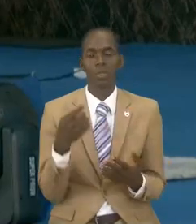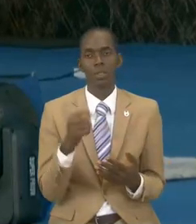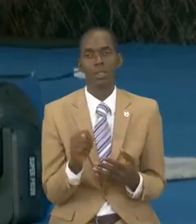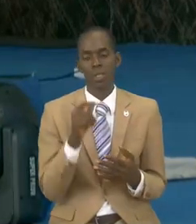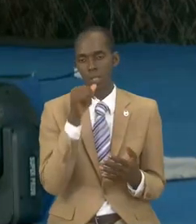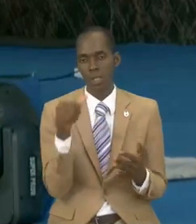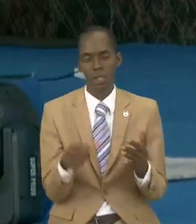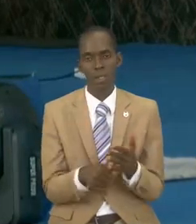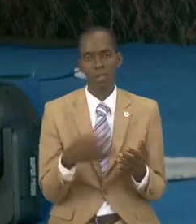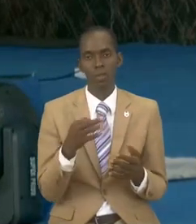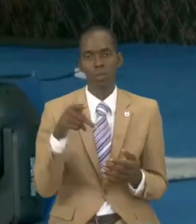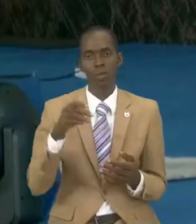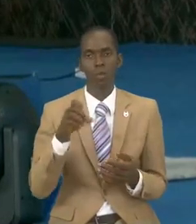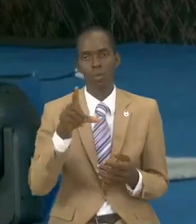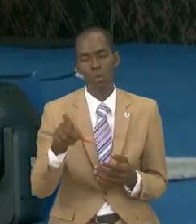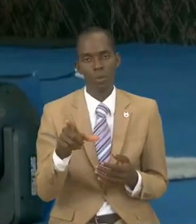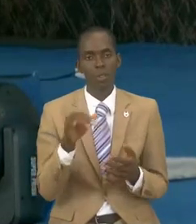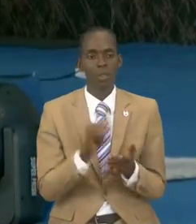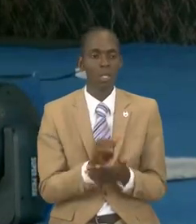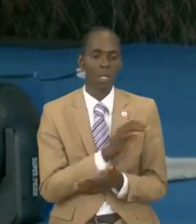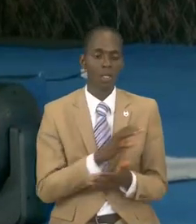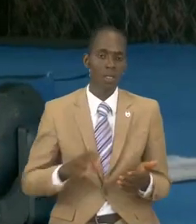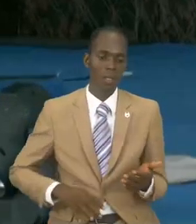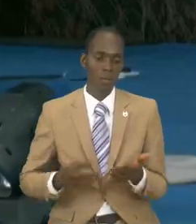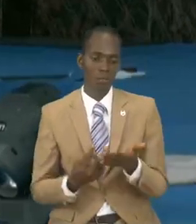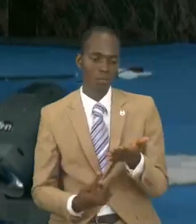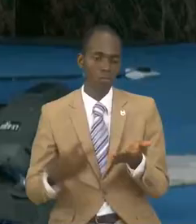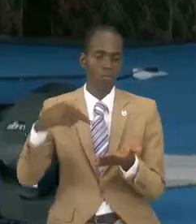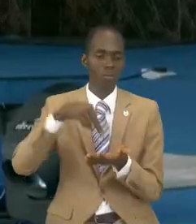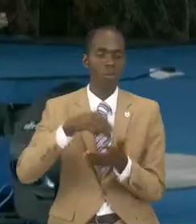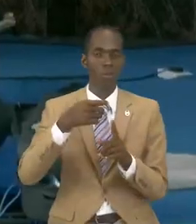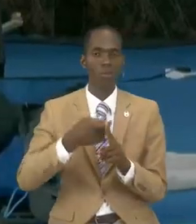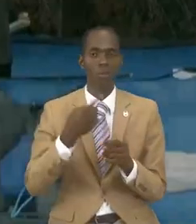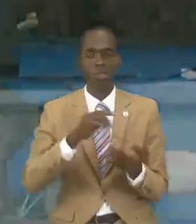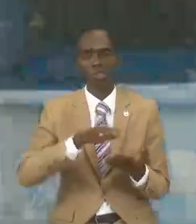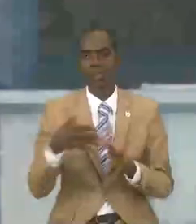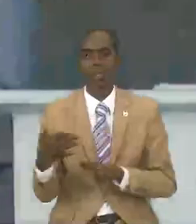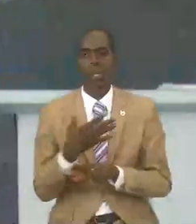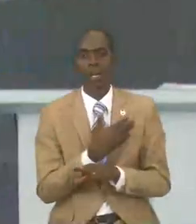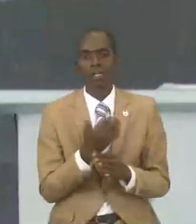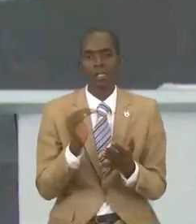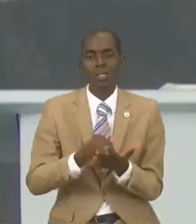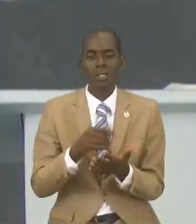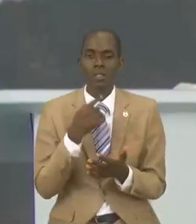épîtres, que Christ est ressuscité des morts. Et cela nous dit les conséquences